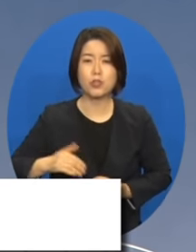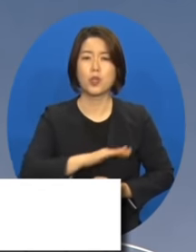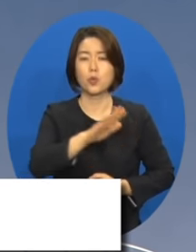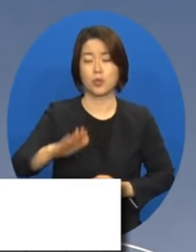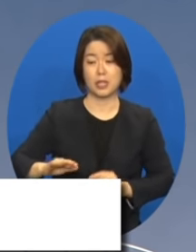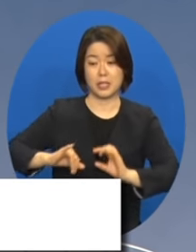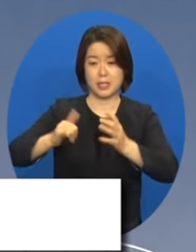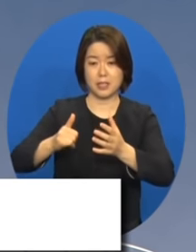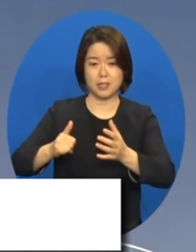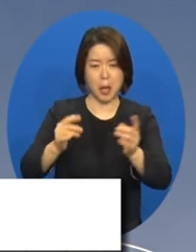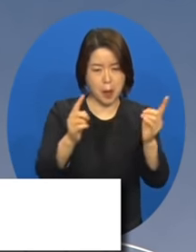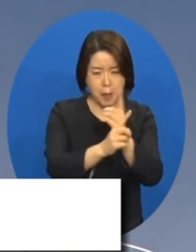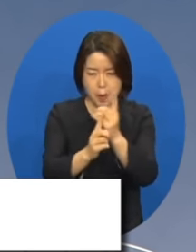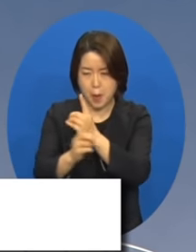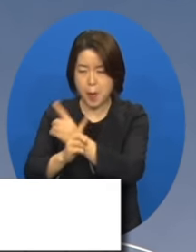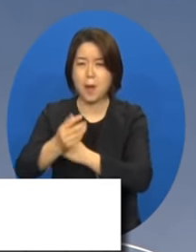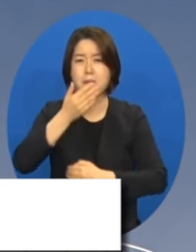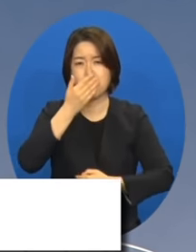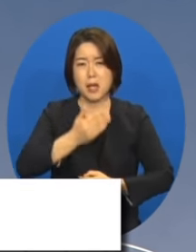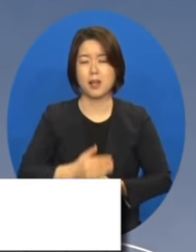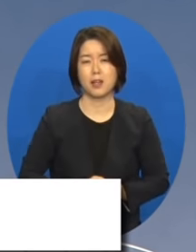다 변화시킬 수 있습니다